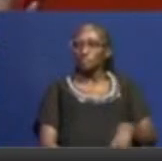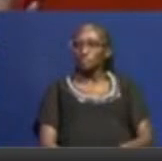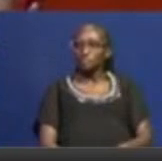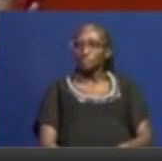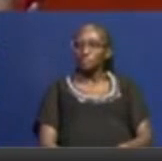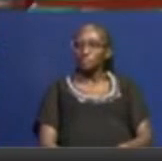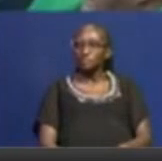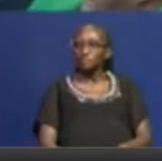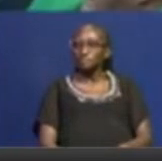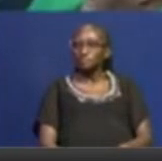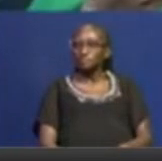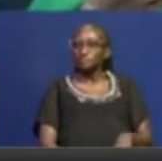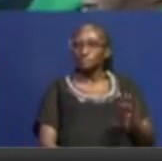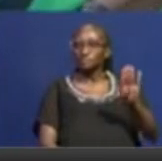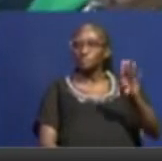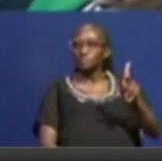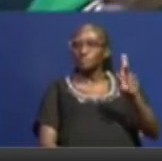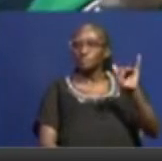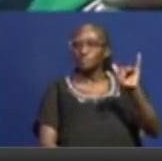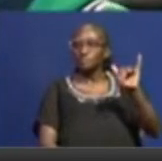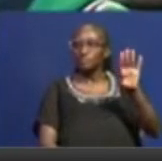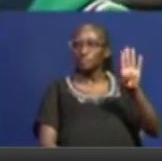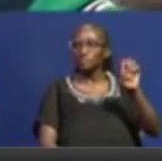Rongai Paul Kibet Chebor.